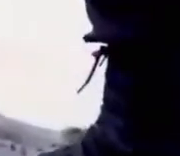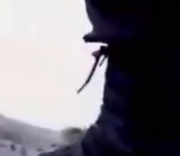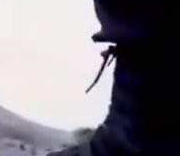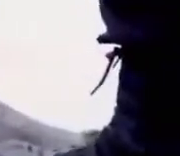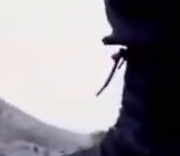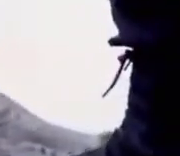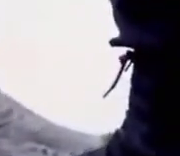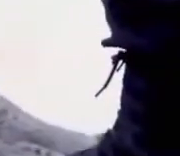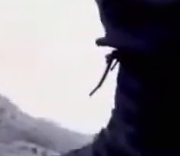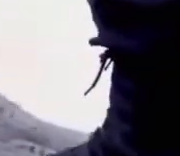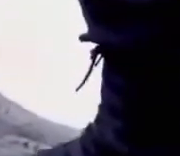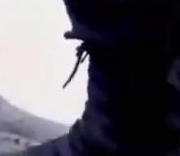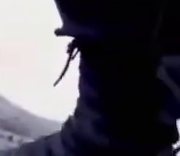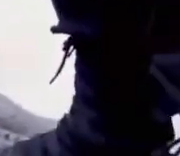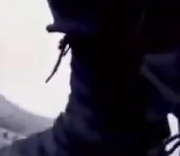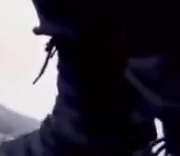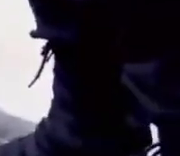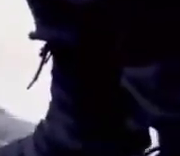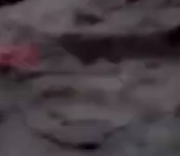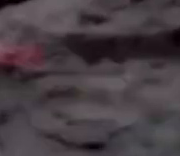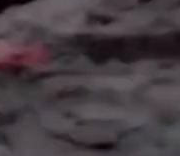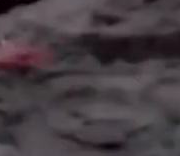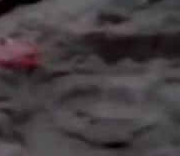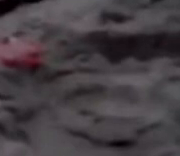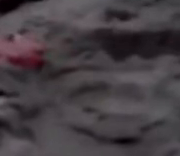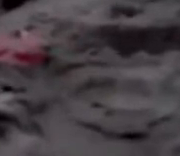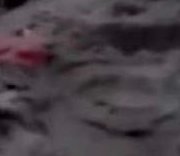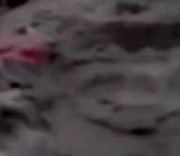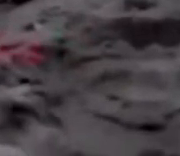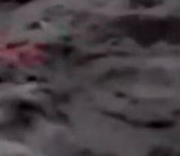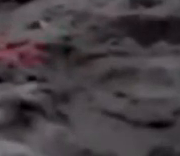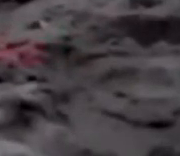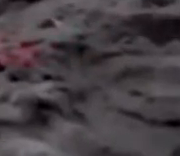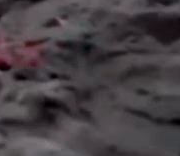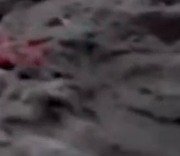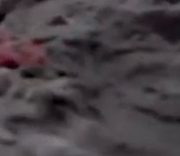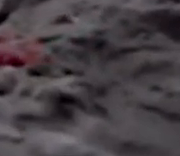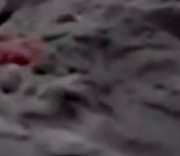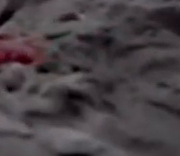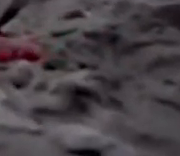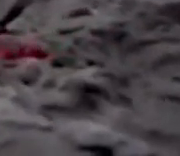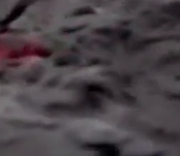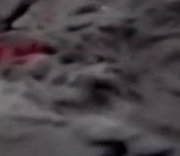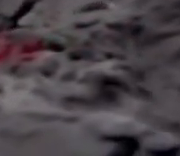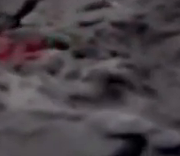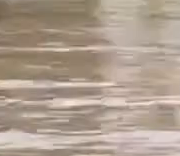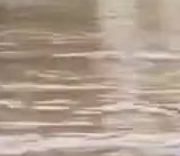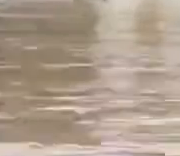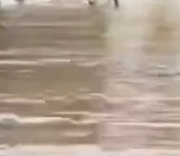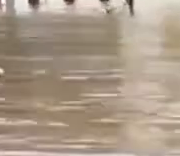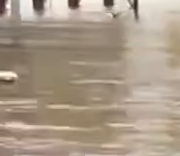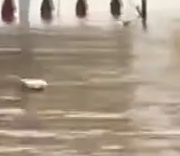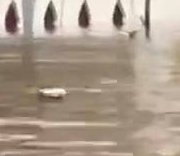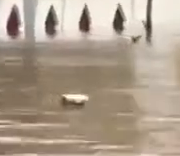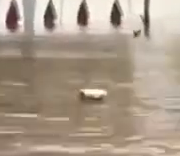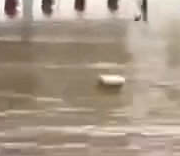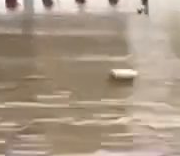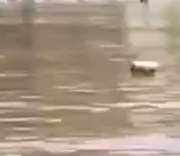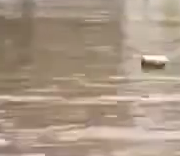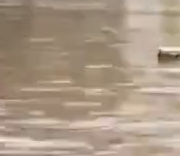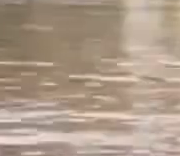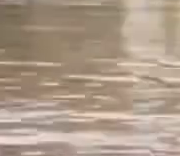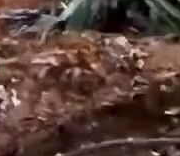ada beberapa jenis bencana yang dapat dicegah atau diminimalisir risiko maupun dampaknya, antara